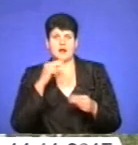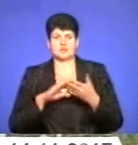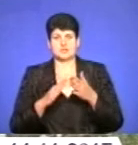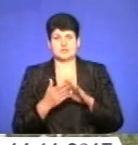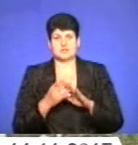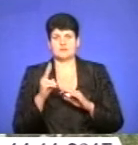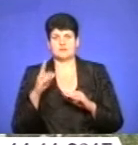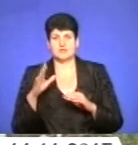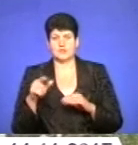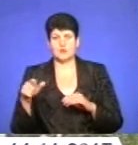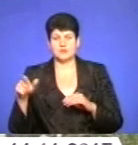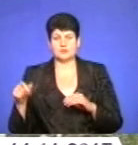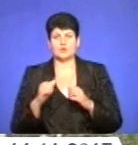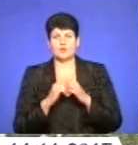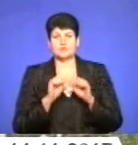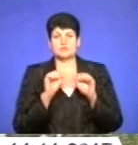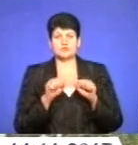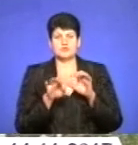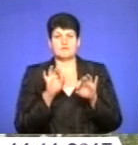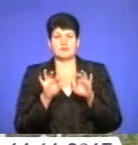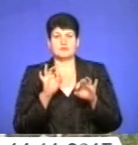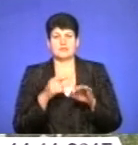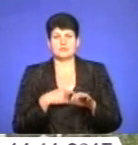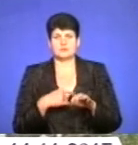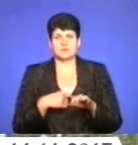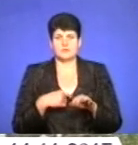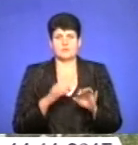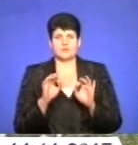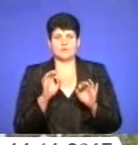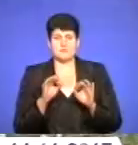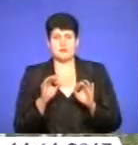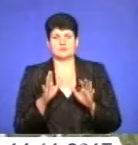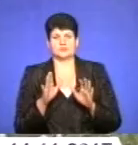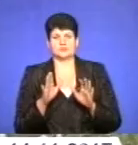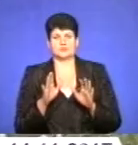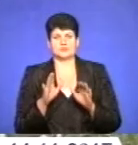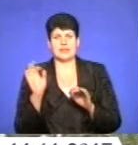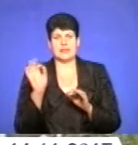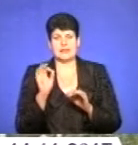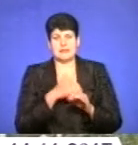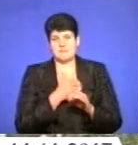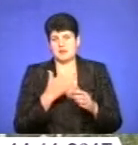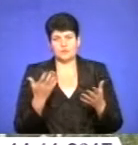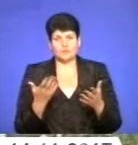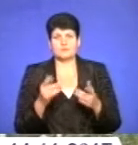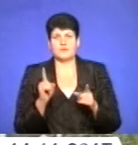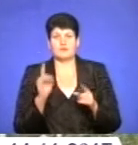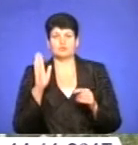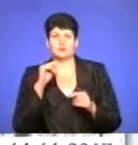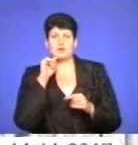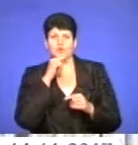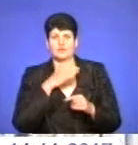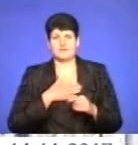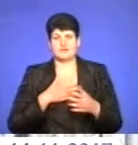в квартирах людей, тому що кожен зможе підібрати для себе оптимальний температурний режим, то ми будемо значно економити в нашій